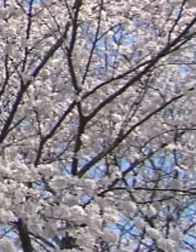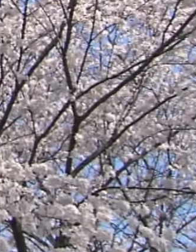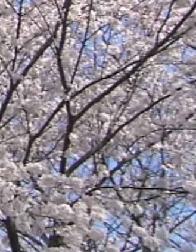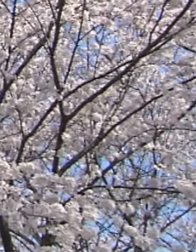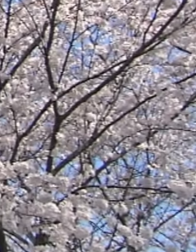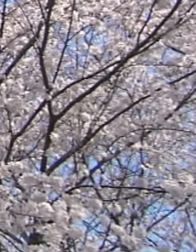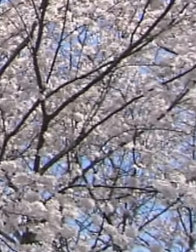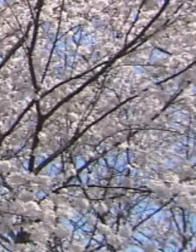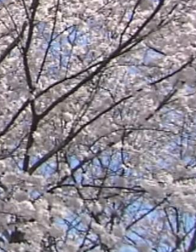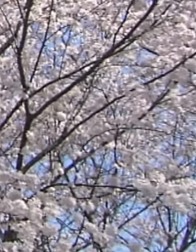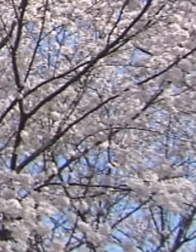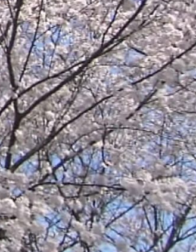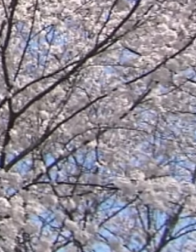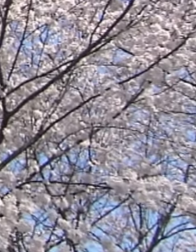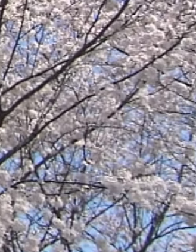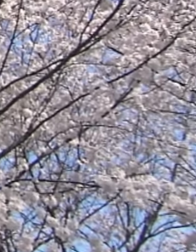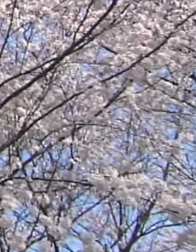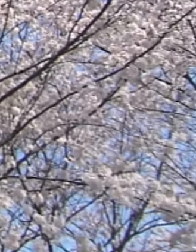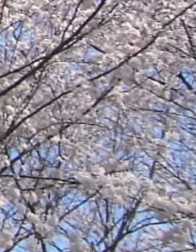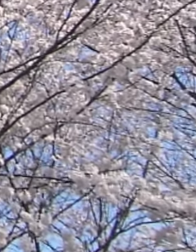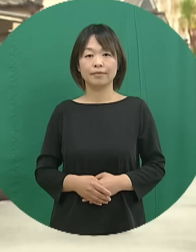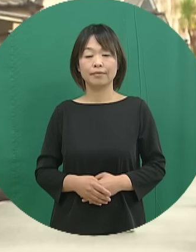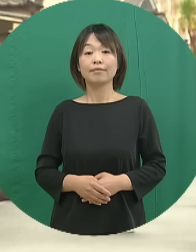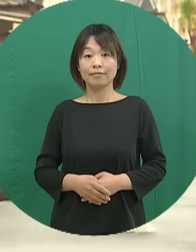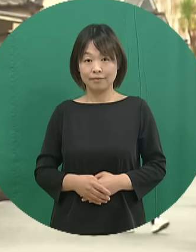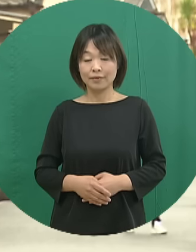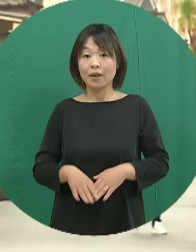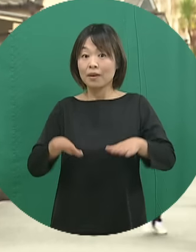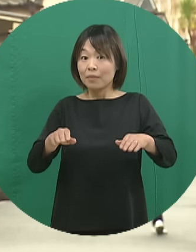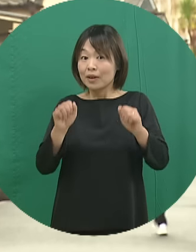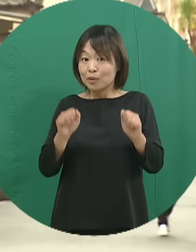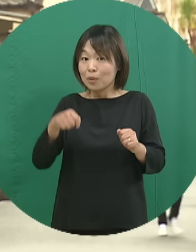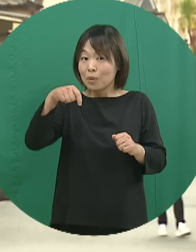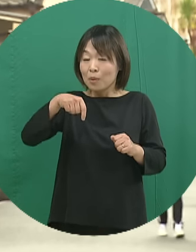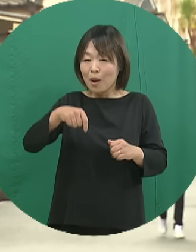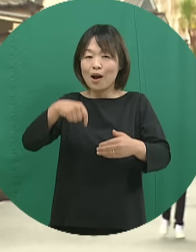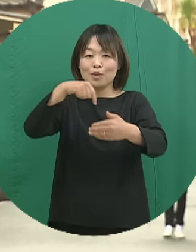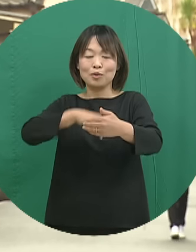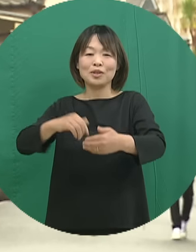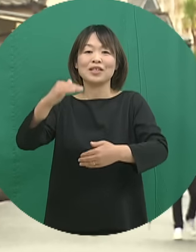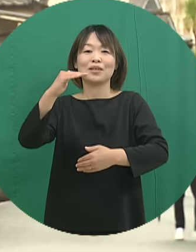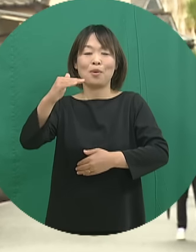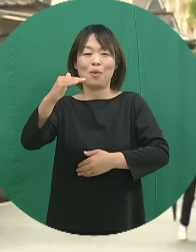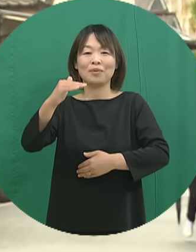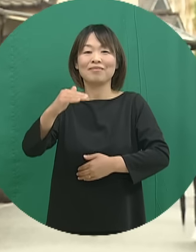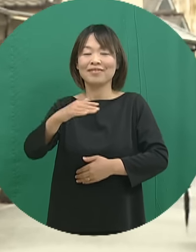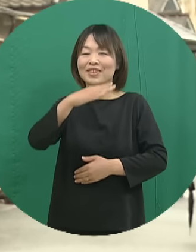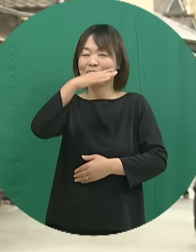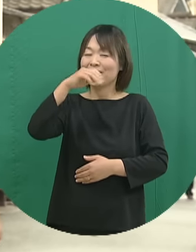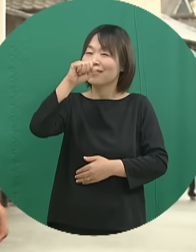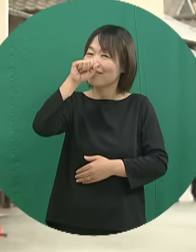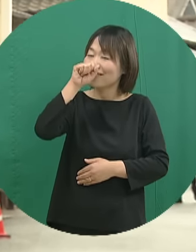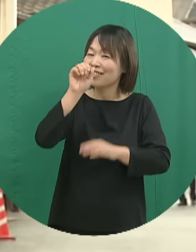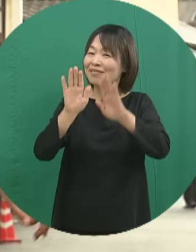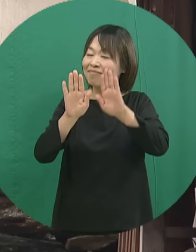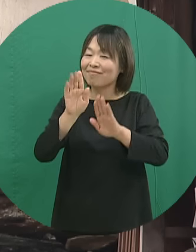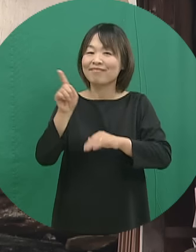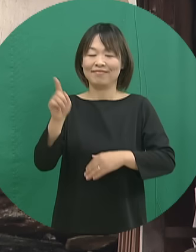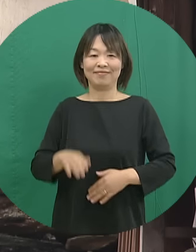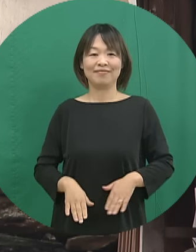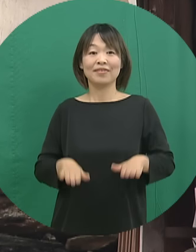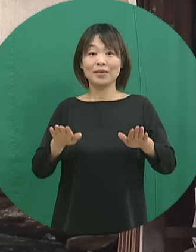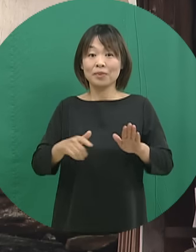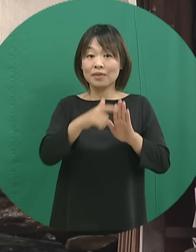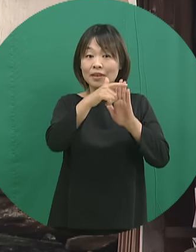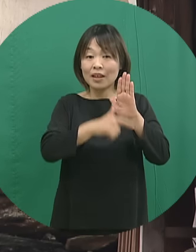姫の笑顔発信、姫推し。 今日は内子町に来ました。素敵ですね、内子の町。